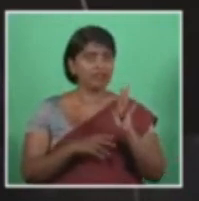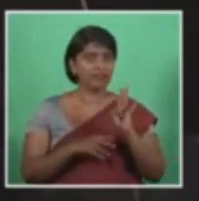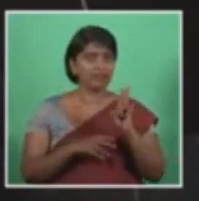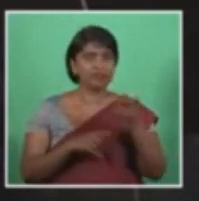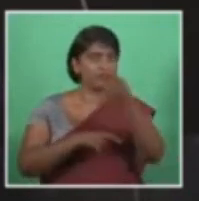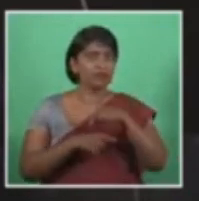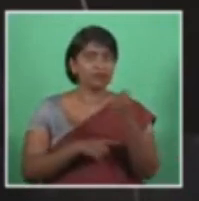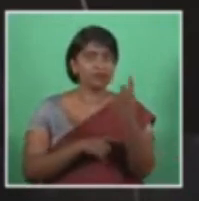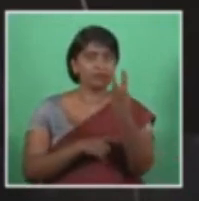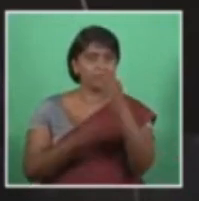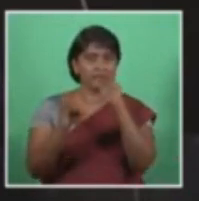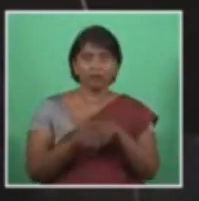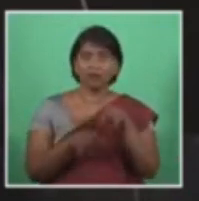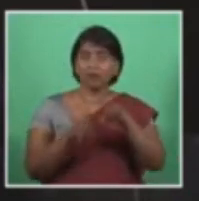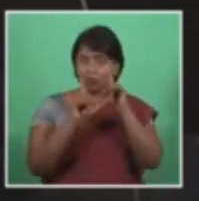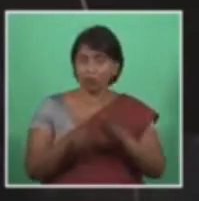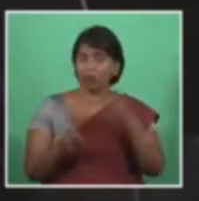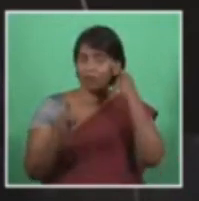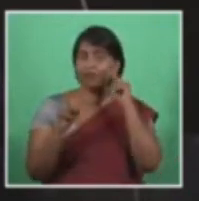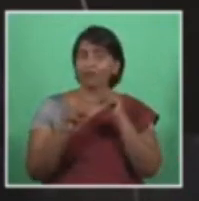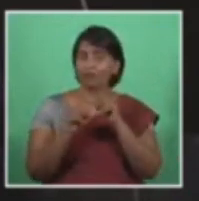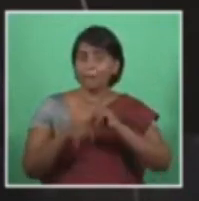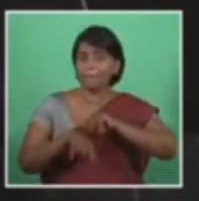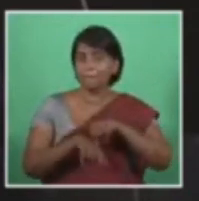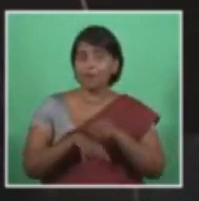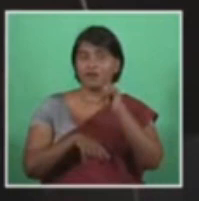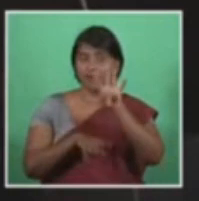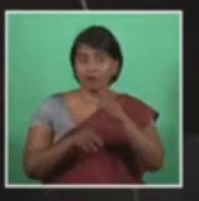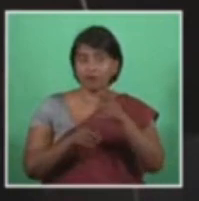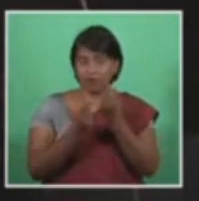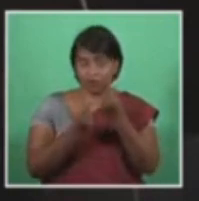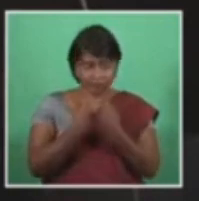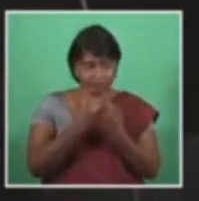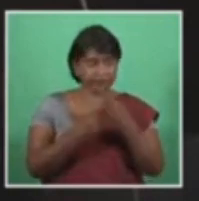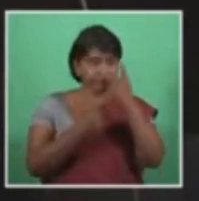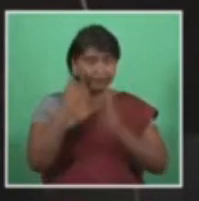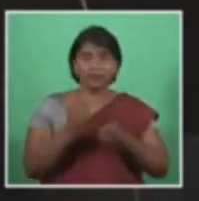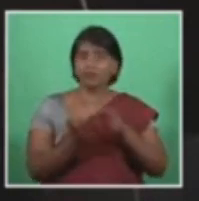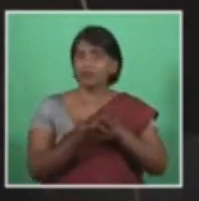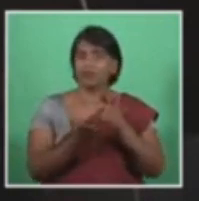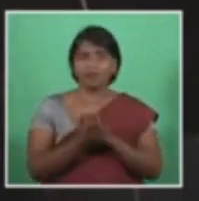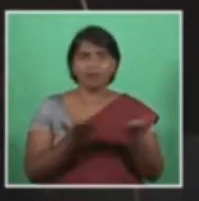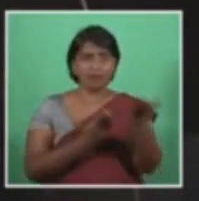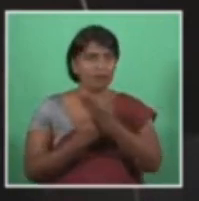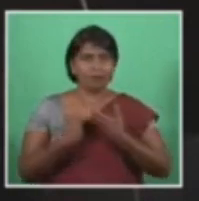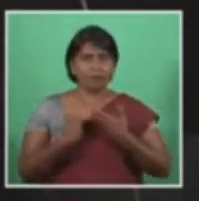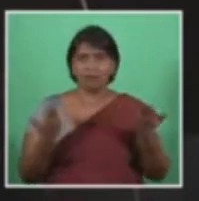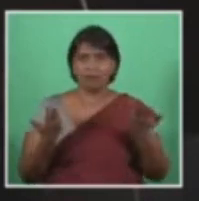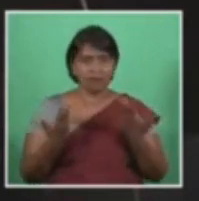225 දෙනාගෙන් කී දෙනෙක් ඉන්නවද කියලා මේ වගේ දෙයක් පිළිබඳ පැය 24ක් ඇතුළත හරි විශ්ලේෂණයකට එන්න හරි විග්‍රහයක්